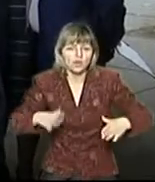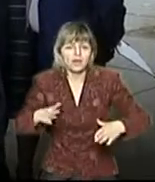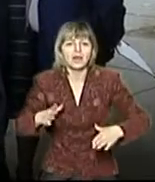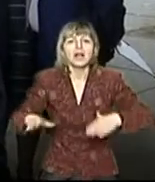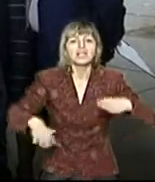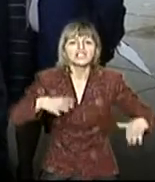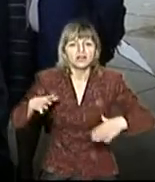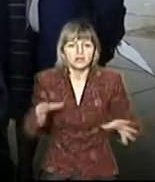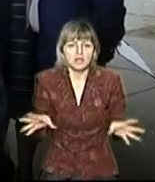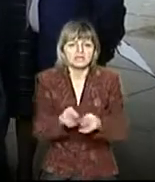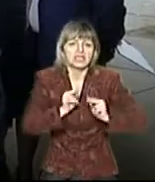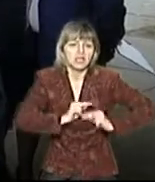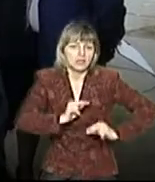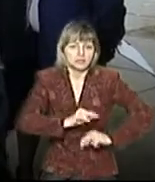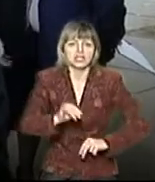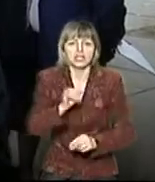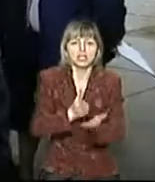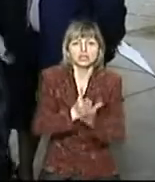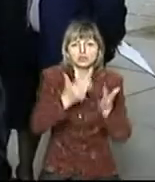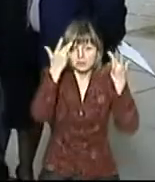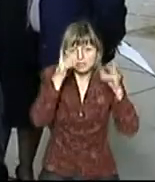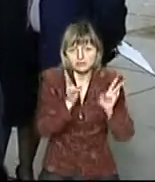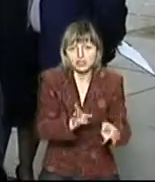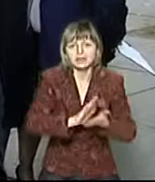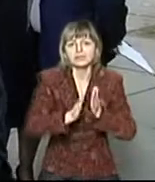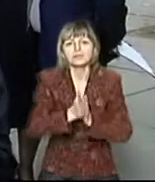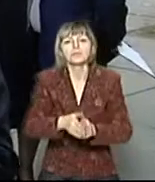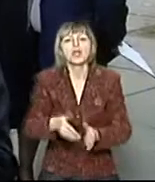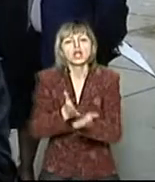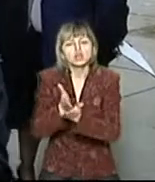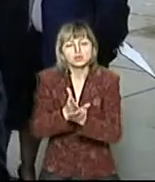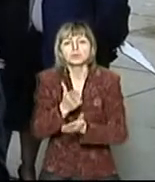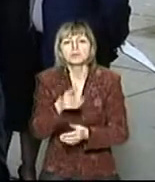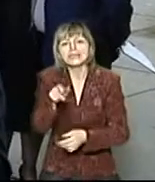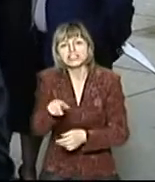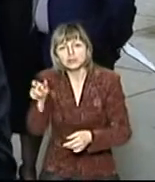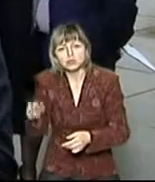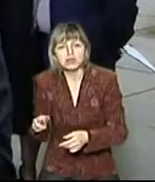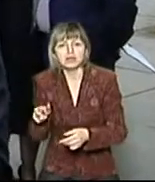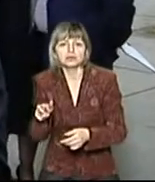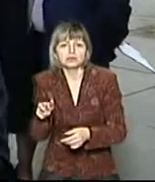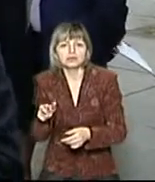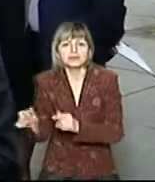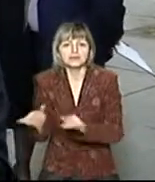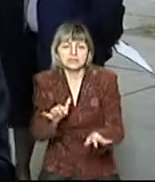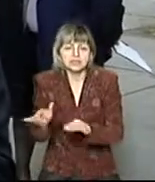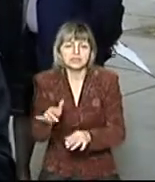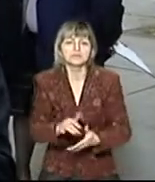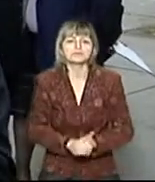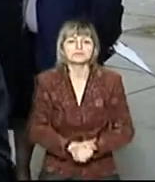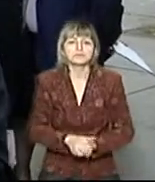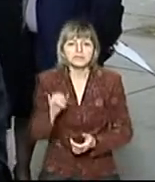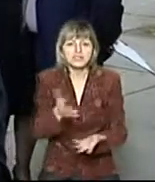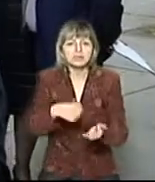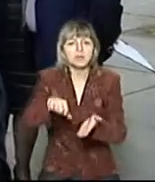це є тренування по взаємодії, в тому числі службою надзвичайних ситуацій, службою цивільного захисту, національної поліції. В ньому приймають участь